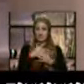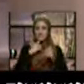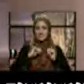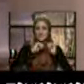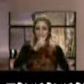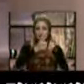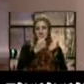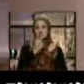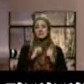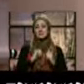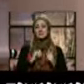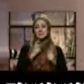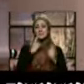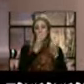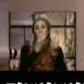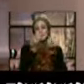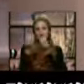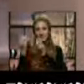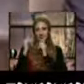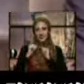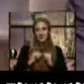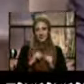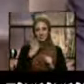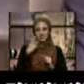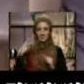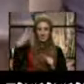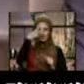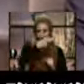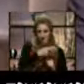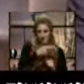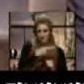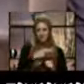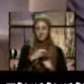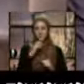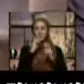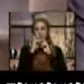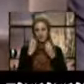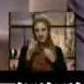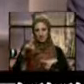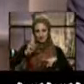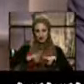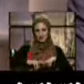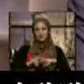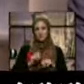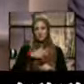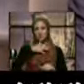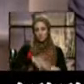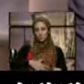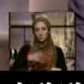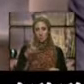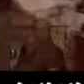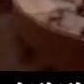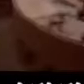والامام احسن يعد المفتش ياخذهم غياب ولا حاجه. طب نطلع فاصل نرجع نواصل حوارنا مع فضيله العالم الجليل الدكتور عمر عبد